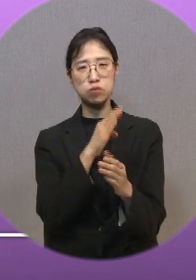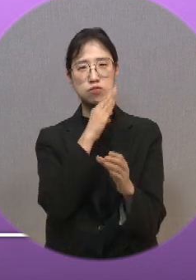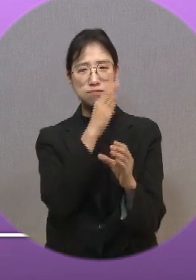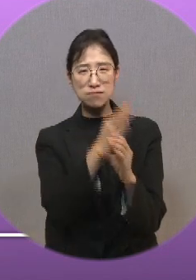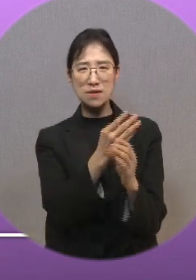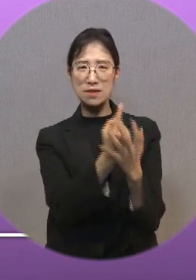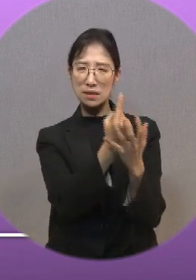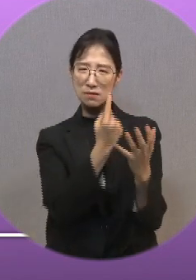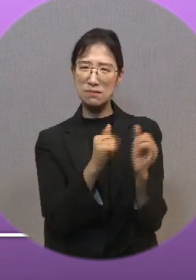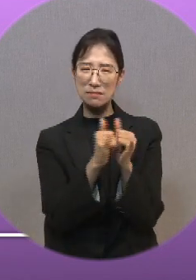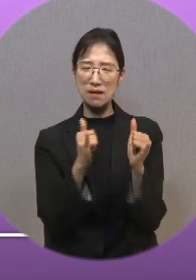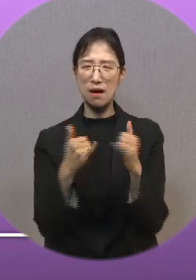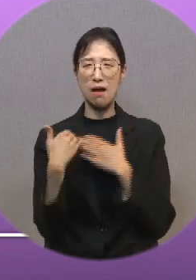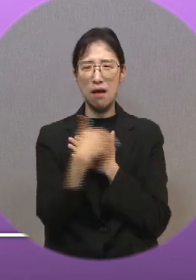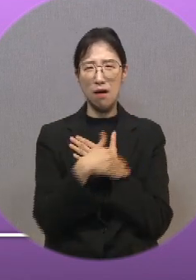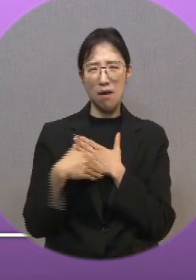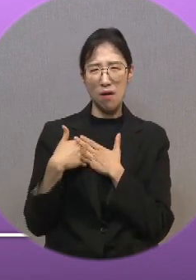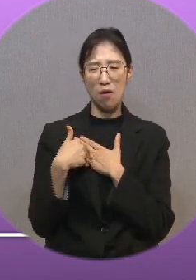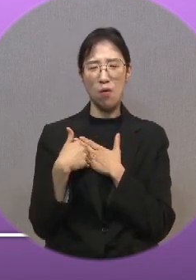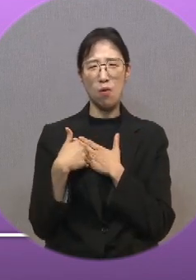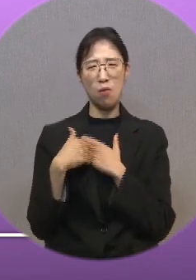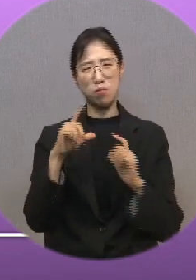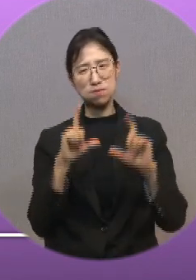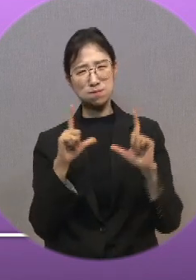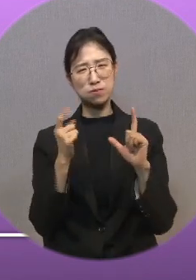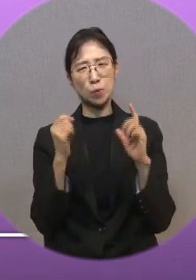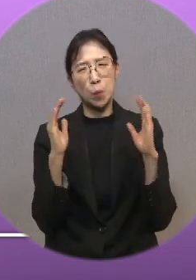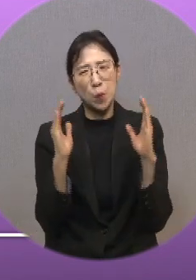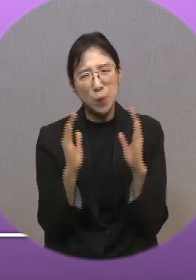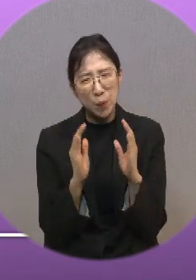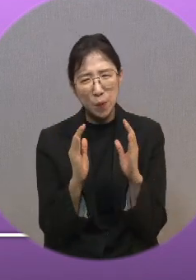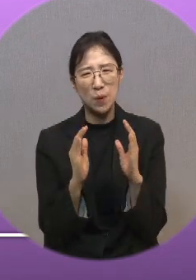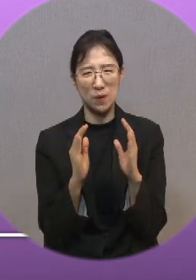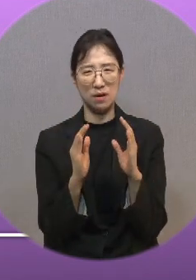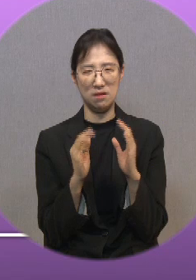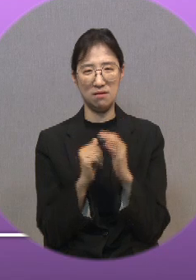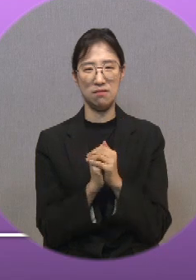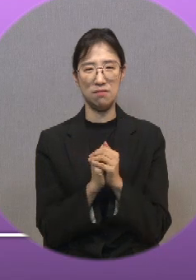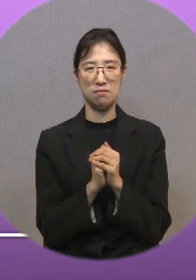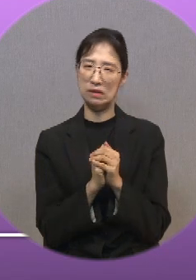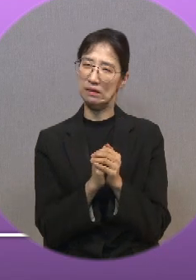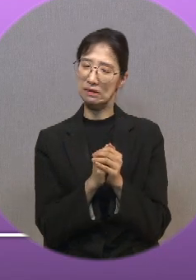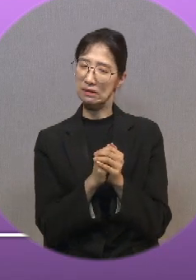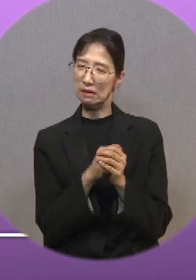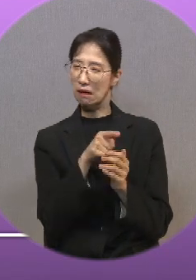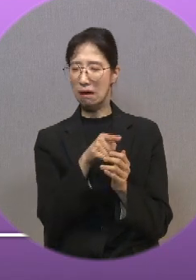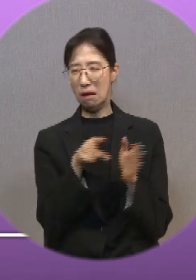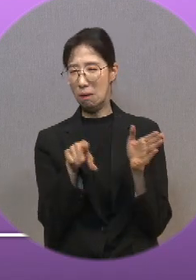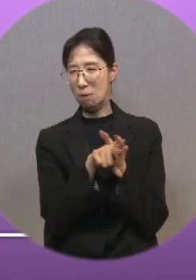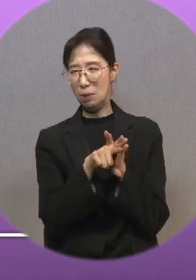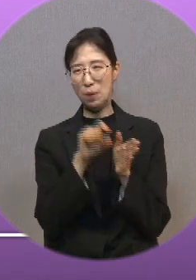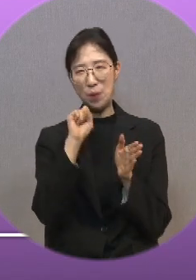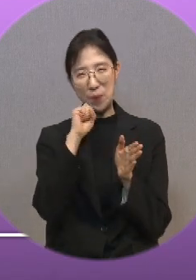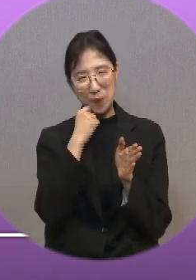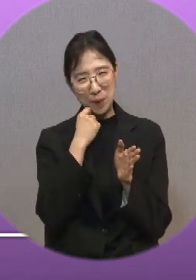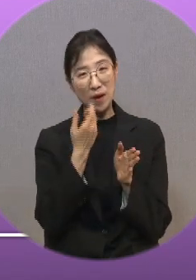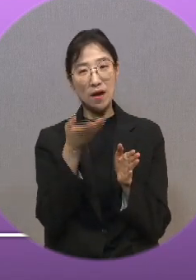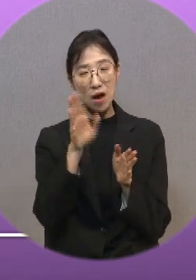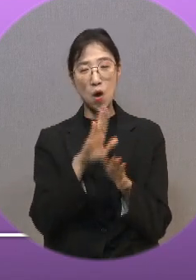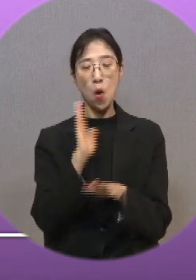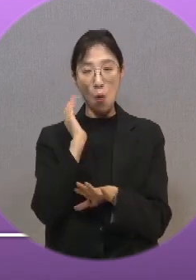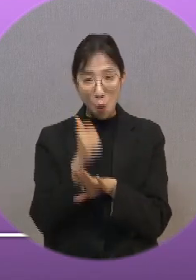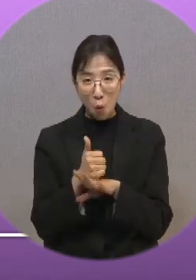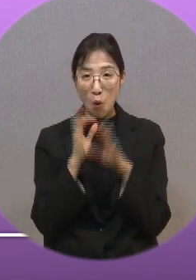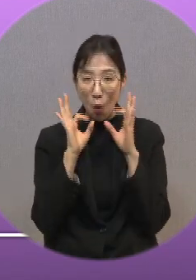이렇게 탈북민들이 좀 체격이 좀 왜소하고 그래서 믿음이 좀 안 갔었는데, 내중에 일을